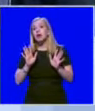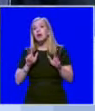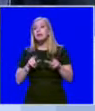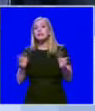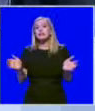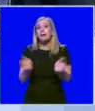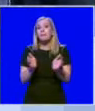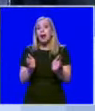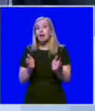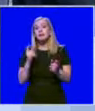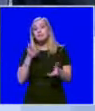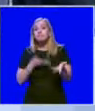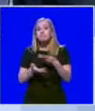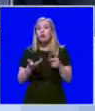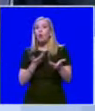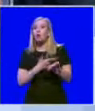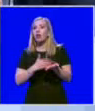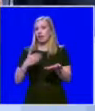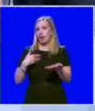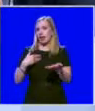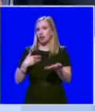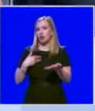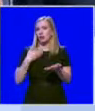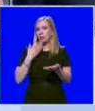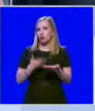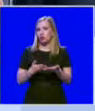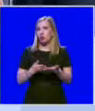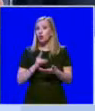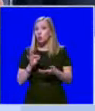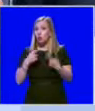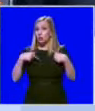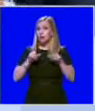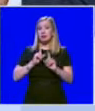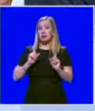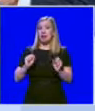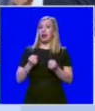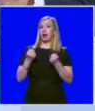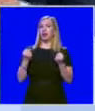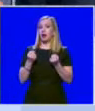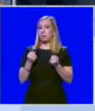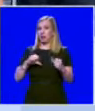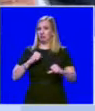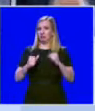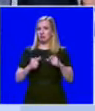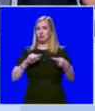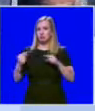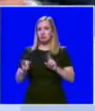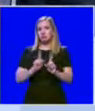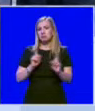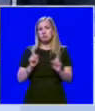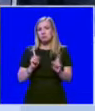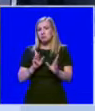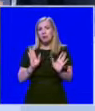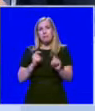събра и отхвърли тези наши решения. Но ние не реагирахме така истерично. Не ходехме да правим процедури, не